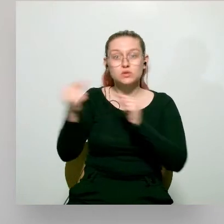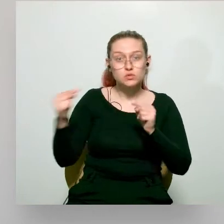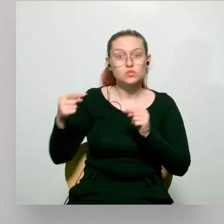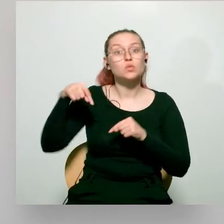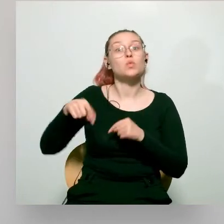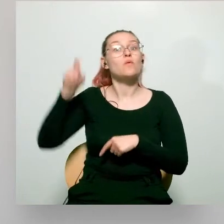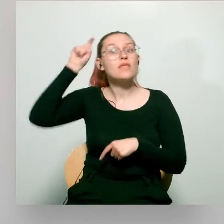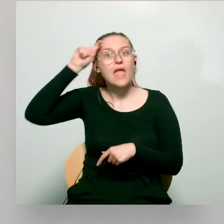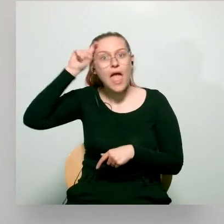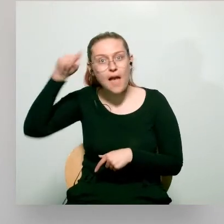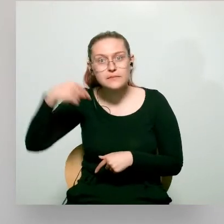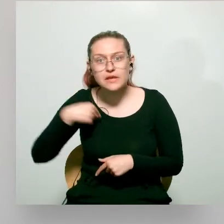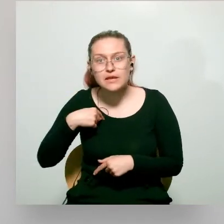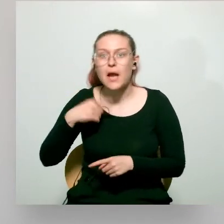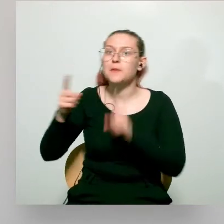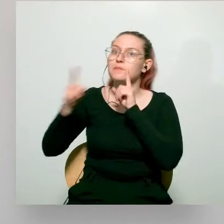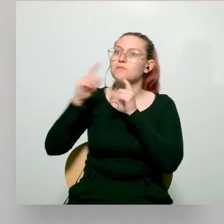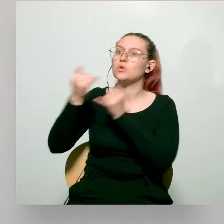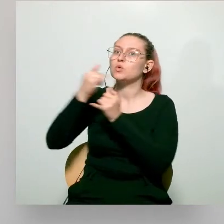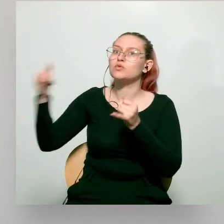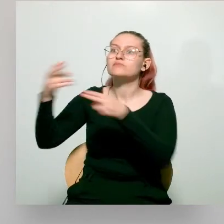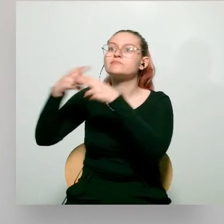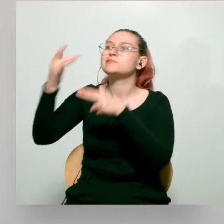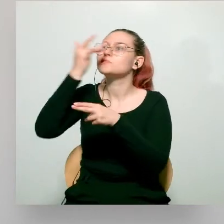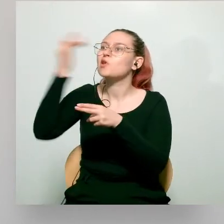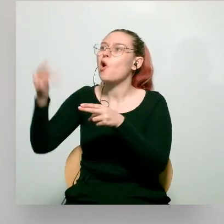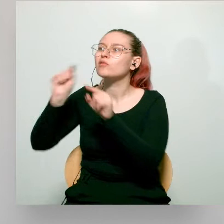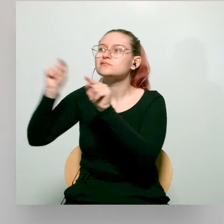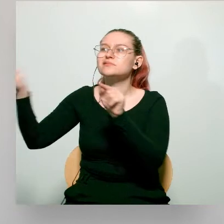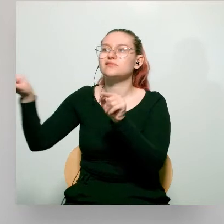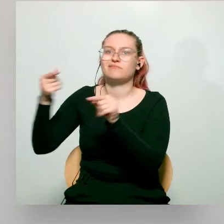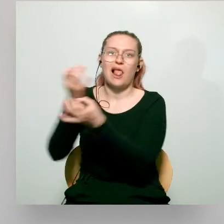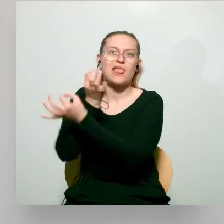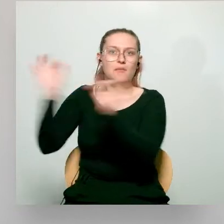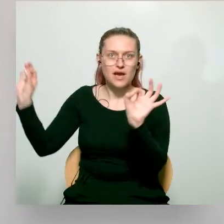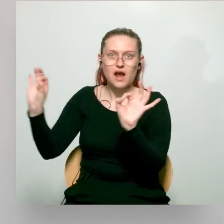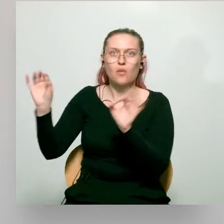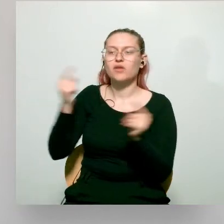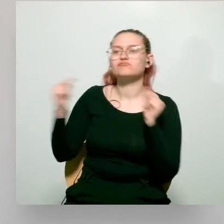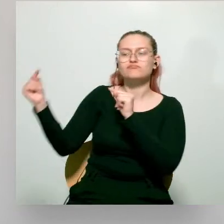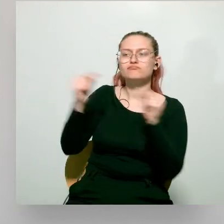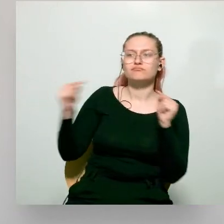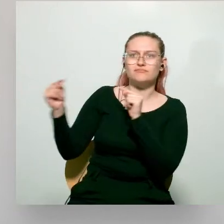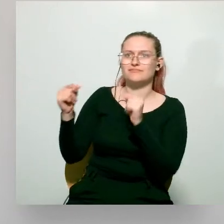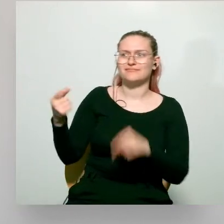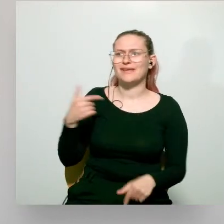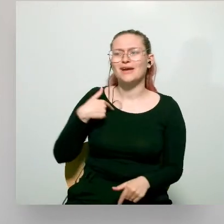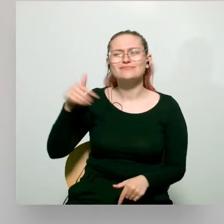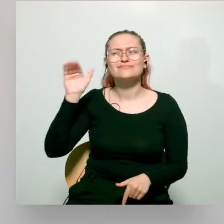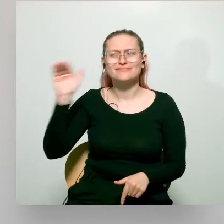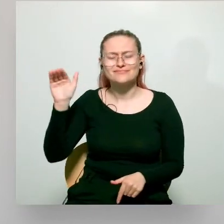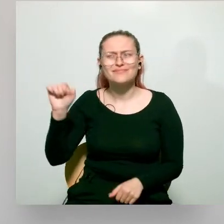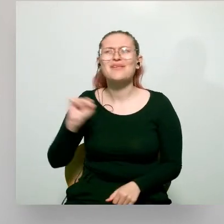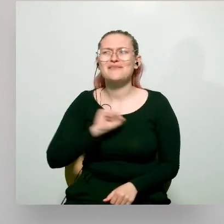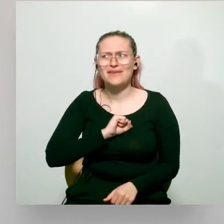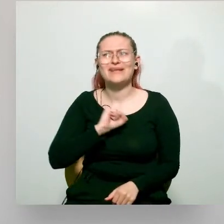wieloma liberałami rosyjskimi, którzy mówili mniej więcej to samo. Mówiłem, koledzy, to świetnie, ale sama